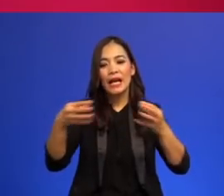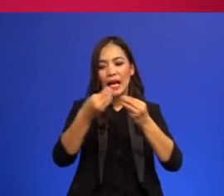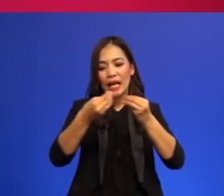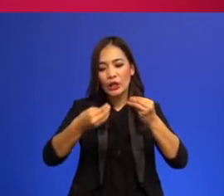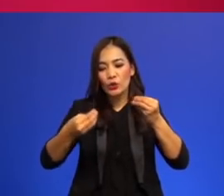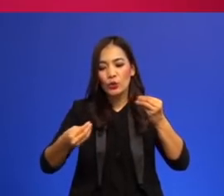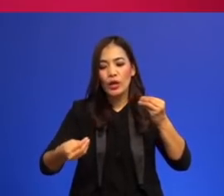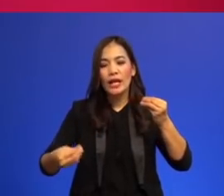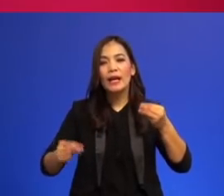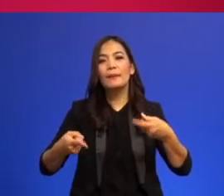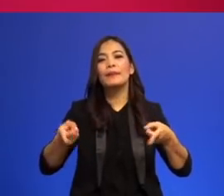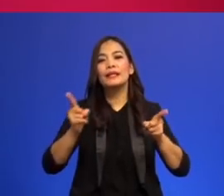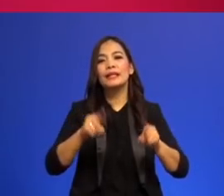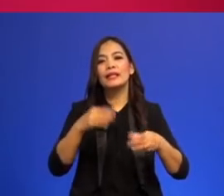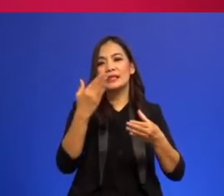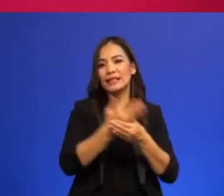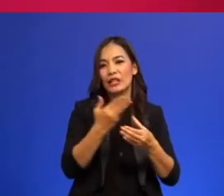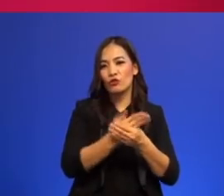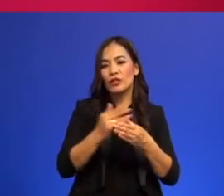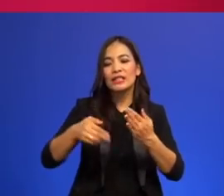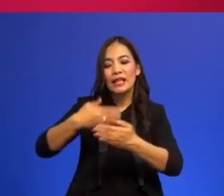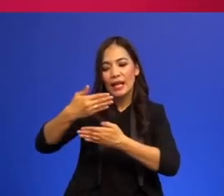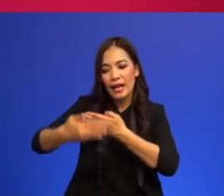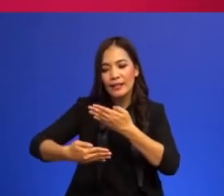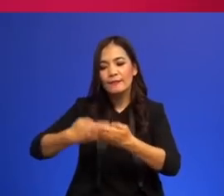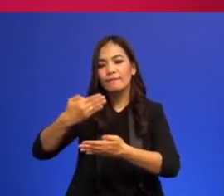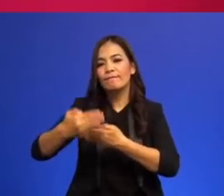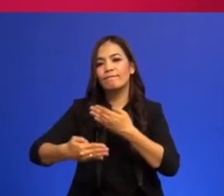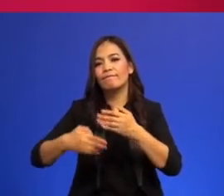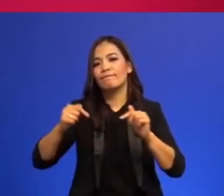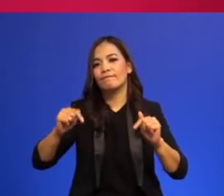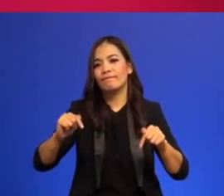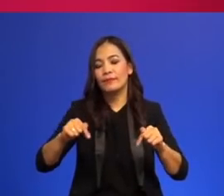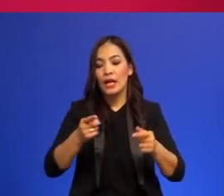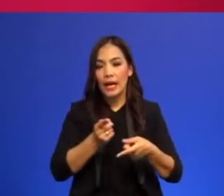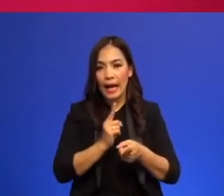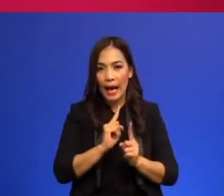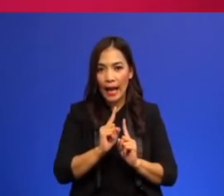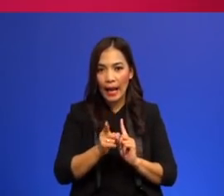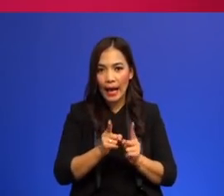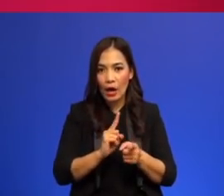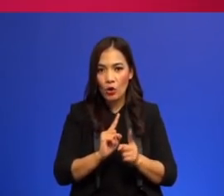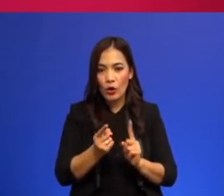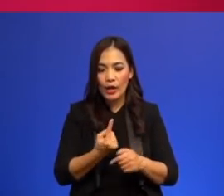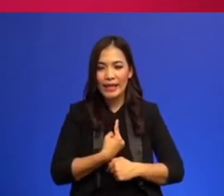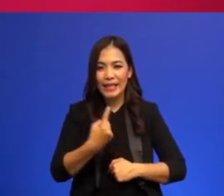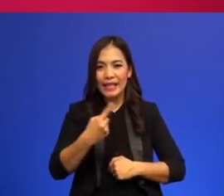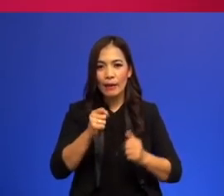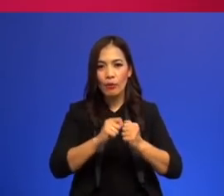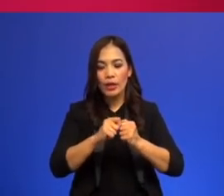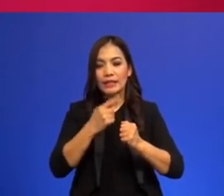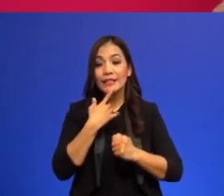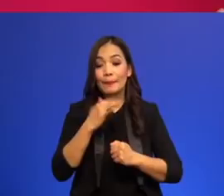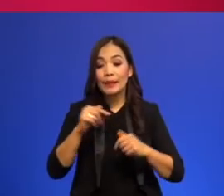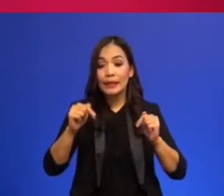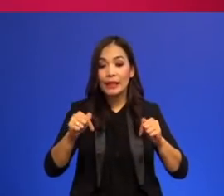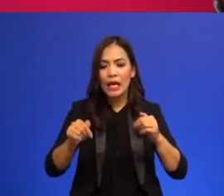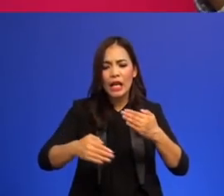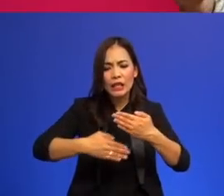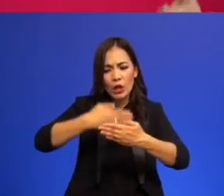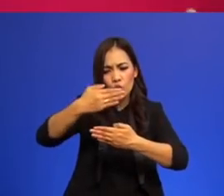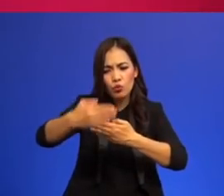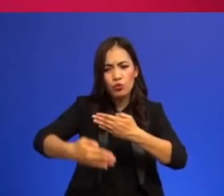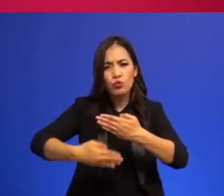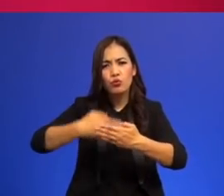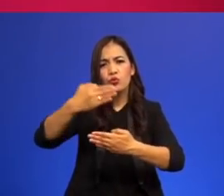menjadi generasi sandwich tadi. Dan kalau kita berbuat begini nanti seterusnya akan